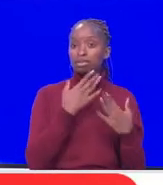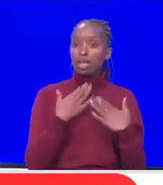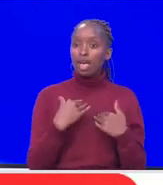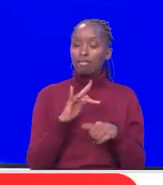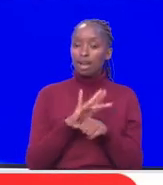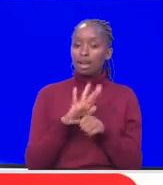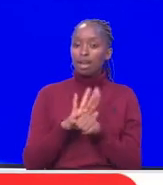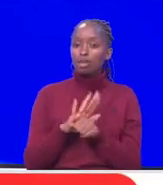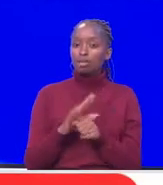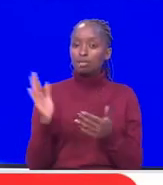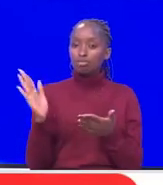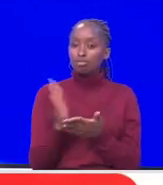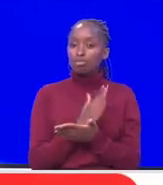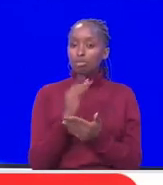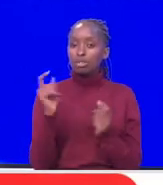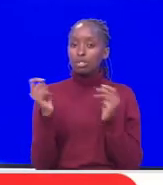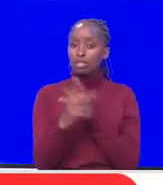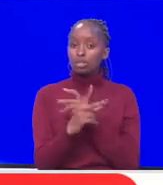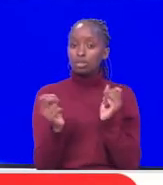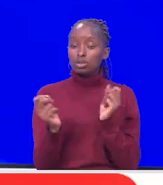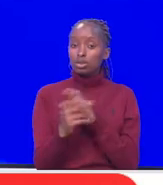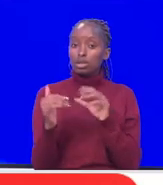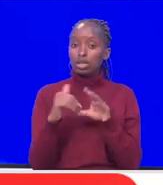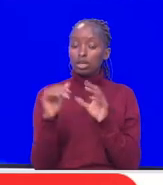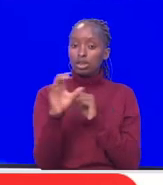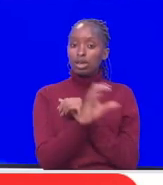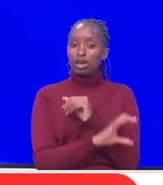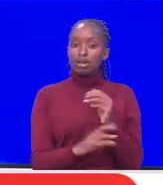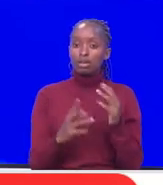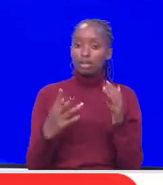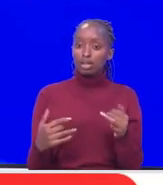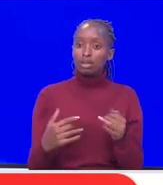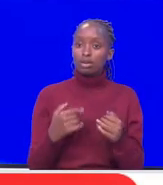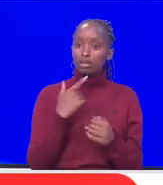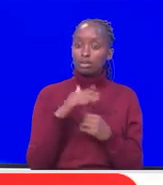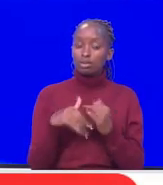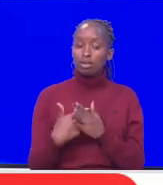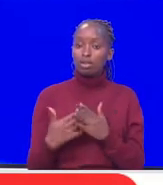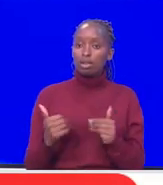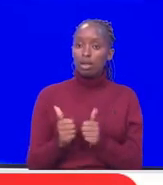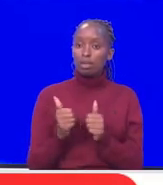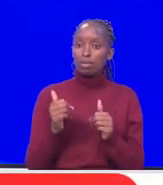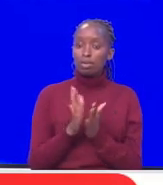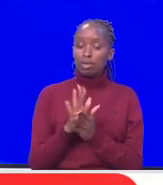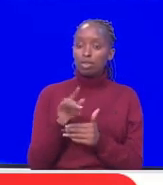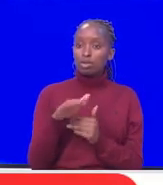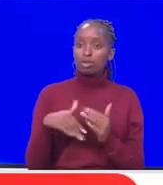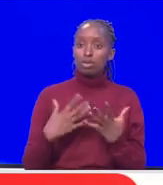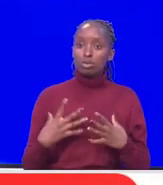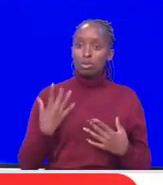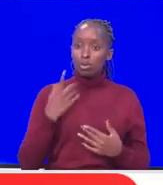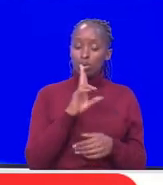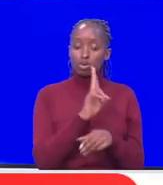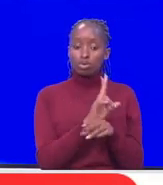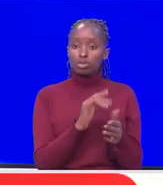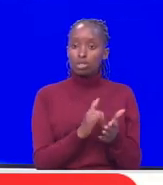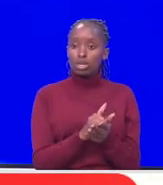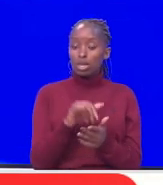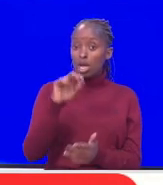marufuku TikTok nchini bila kuzingatia maoni ya wamiliki na maoni ya wale wanaoitumia. Ndolo katika ombi